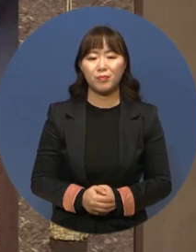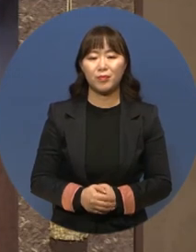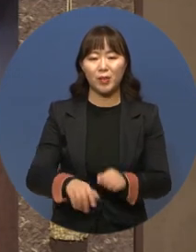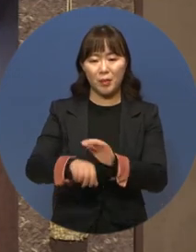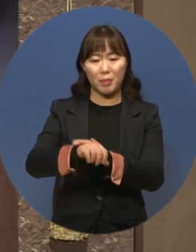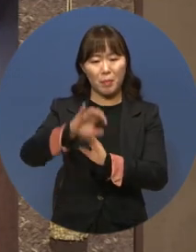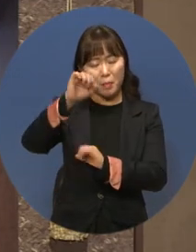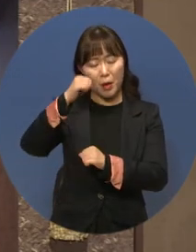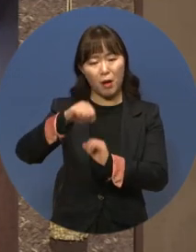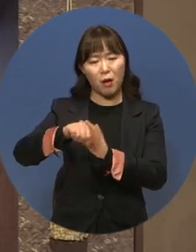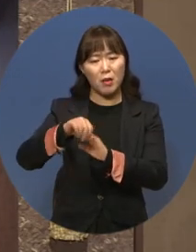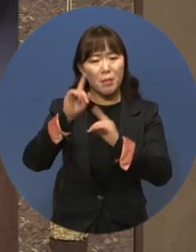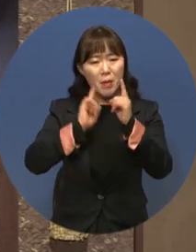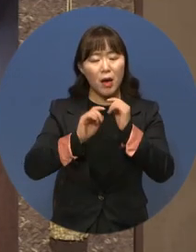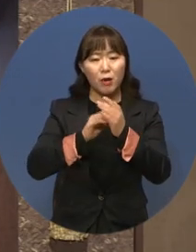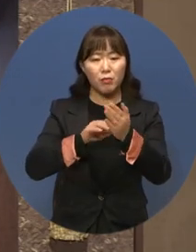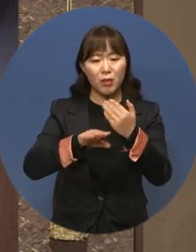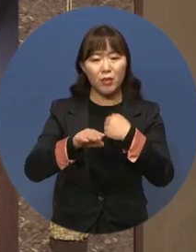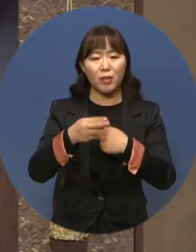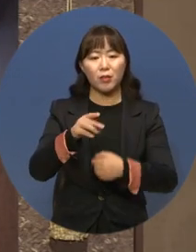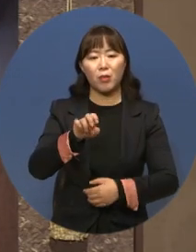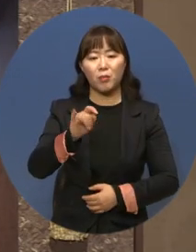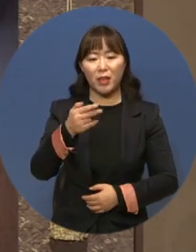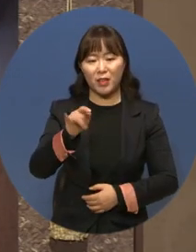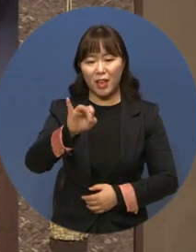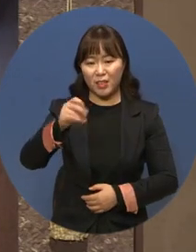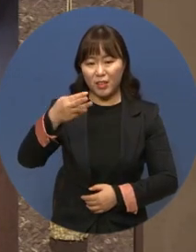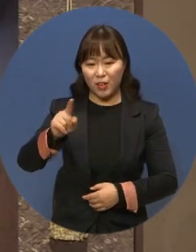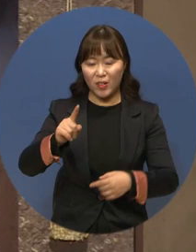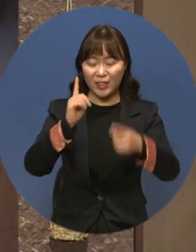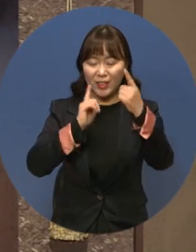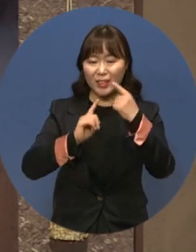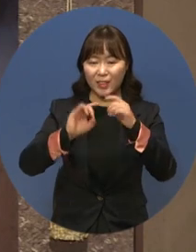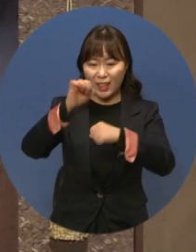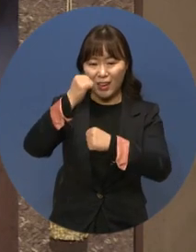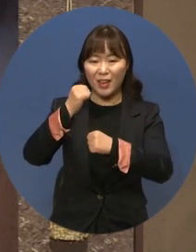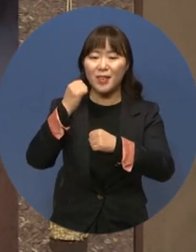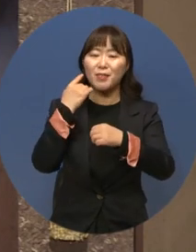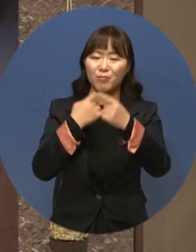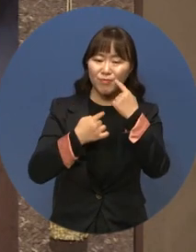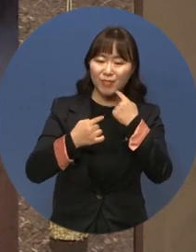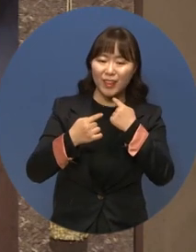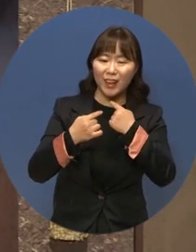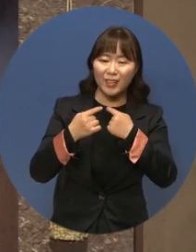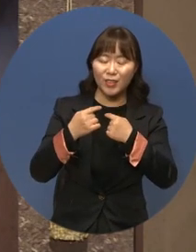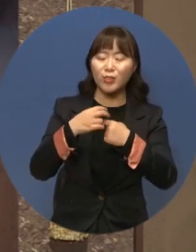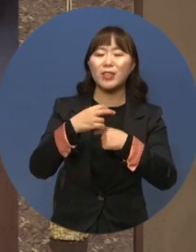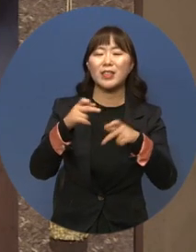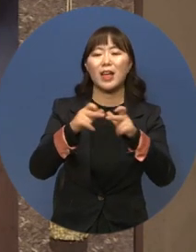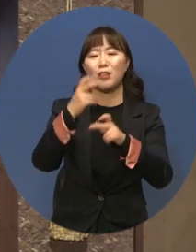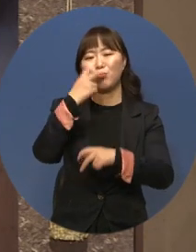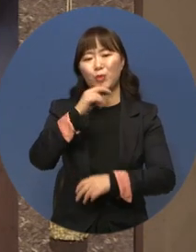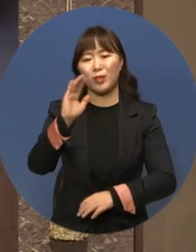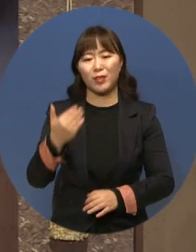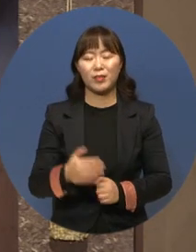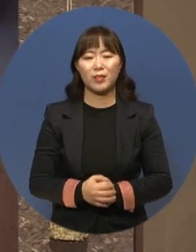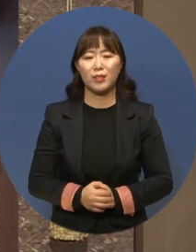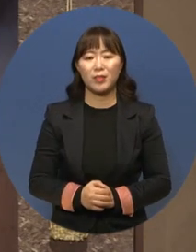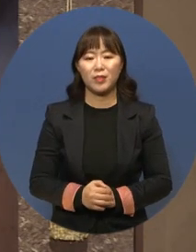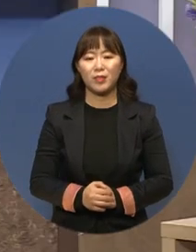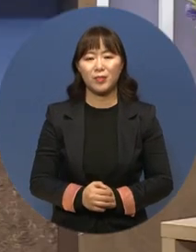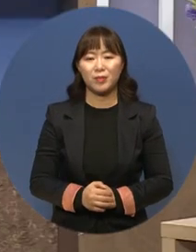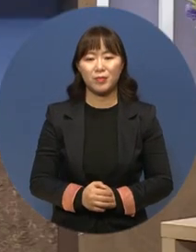오른다리가 이제 조금 다치면서 터미네이터 다리가 이제 부상을 입으면서 네. 중복 장애가 이제 오는 거예요.